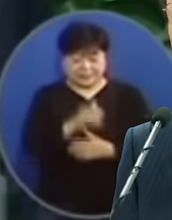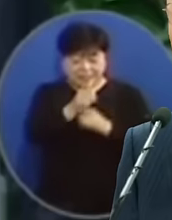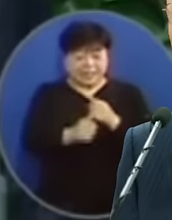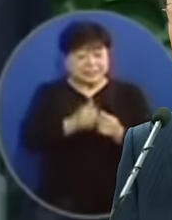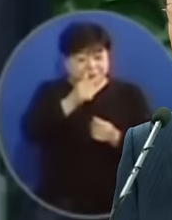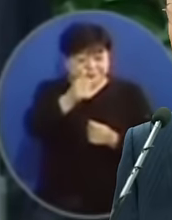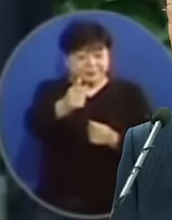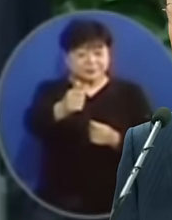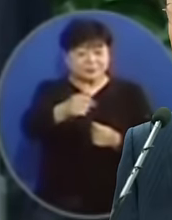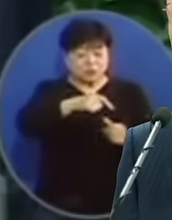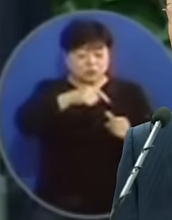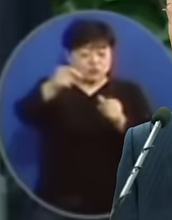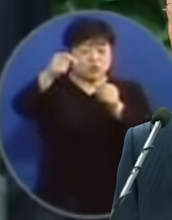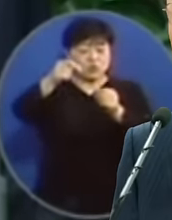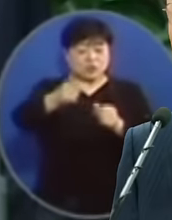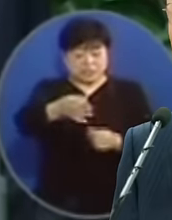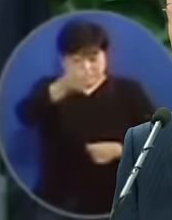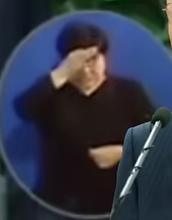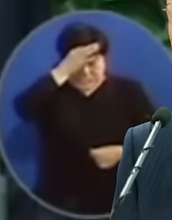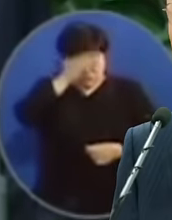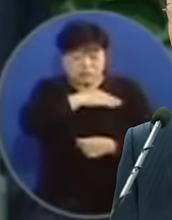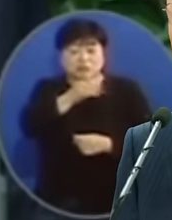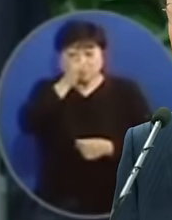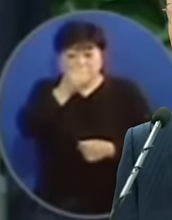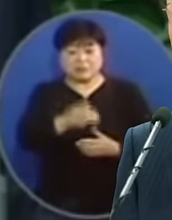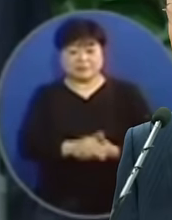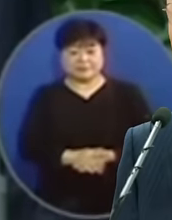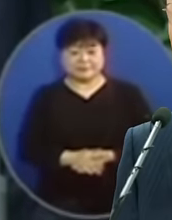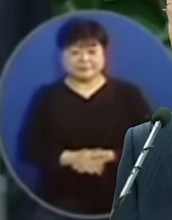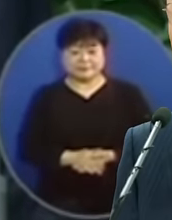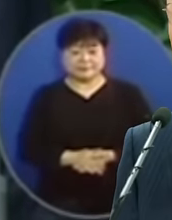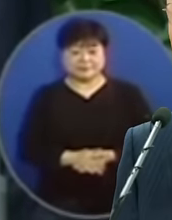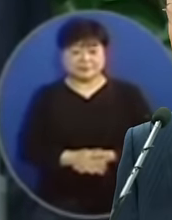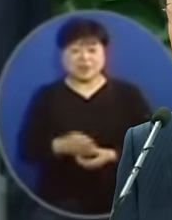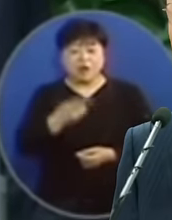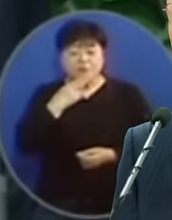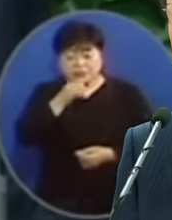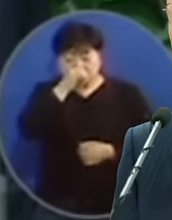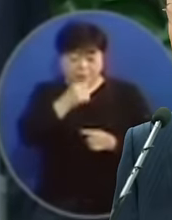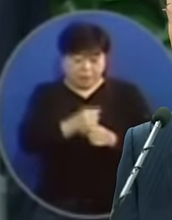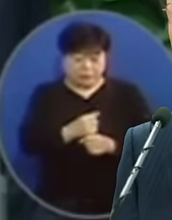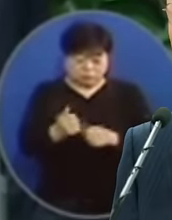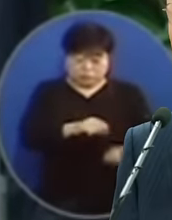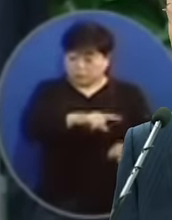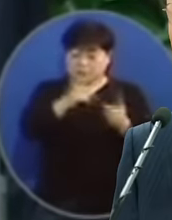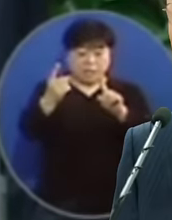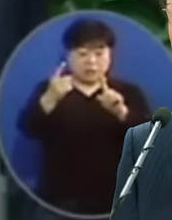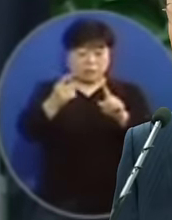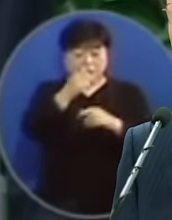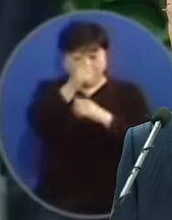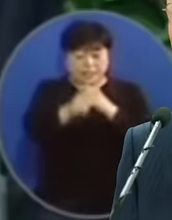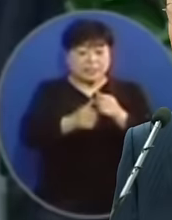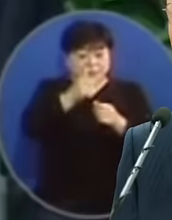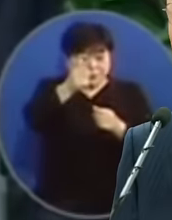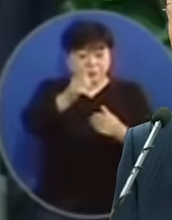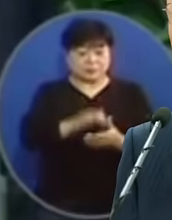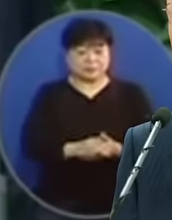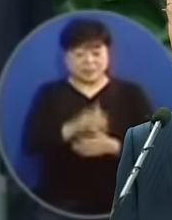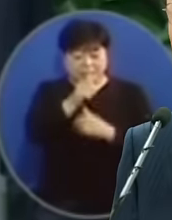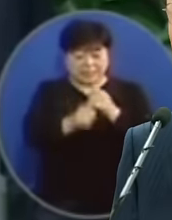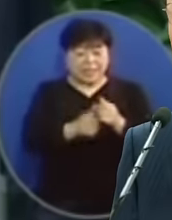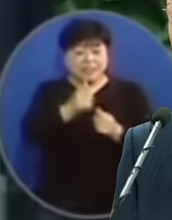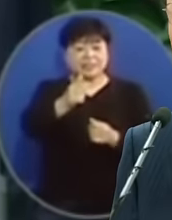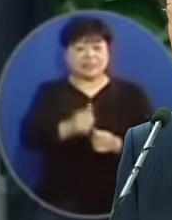하나님은 구원하는 데 전문적인 능력을 가지고 계십니다. 없는 것을 잊게 하시며 죽은 자를 살리신 하나님인데 그